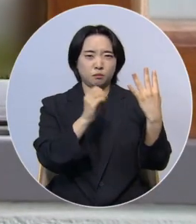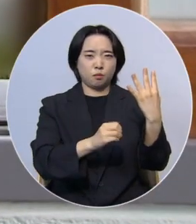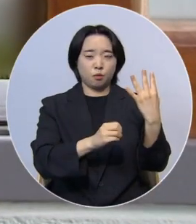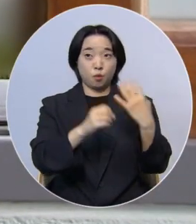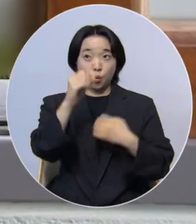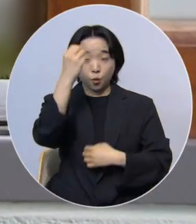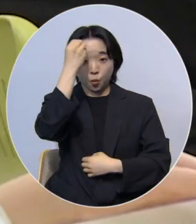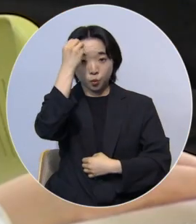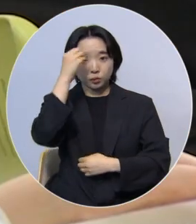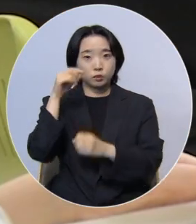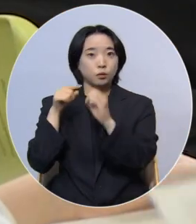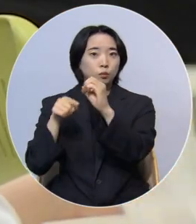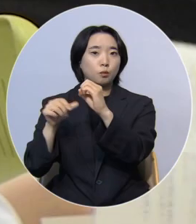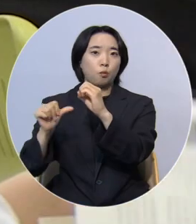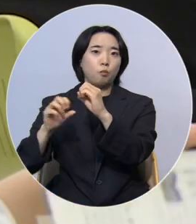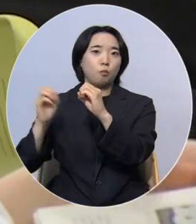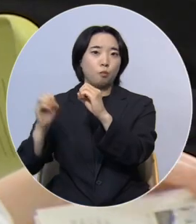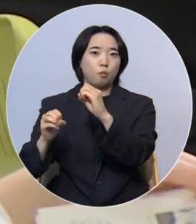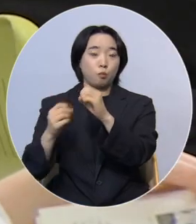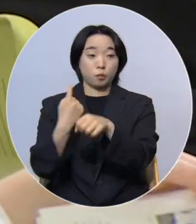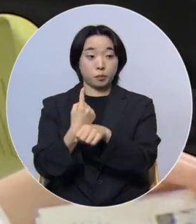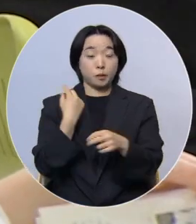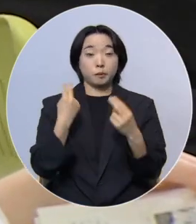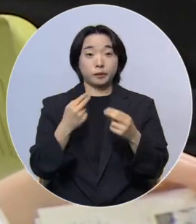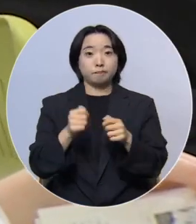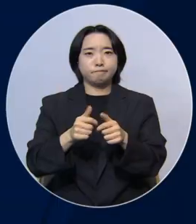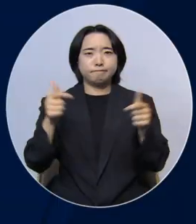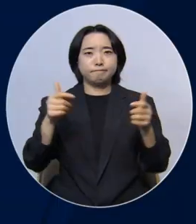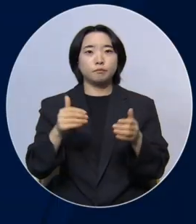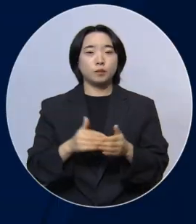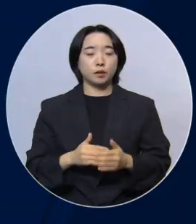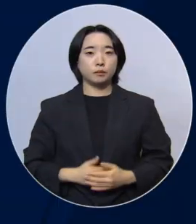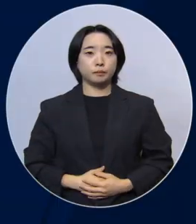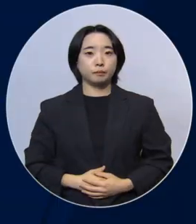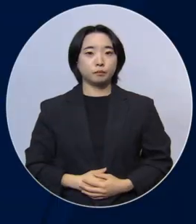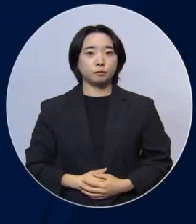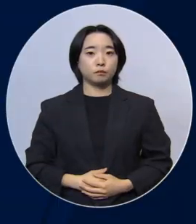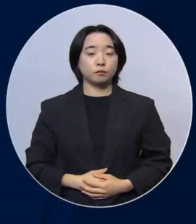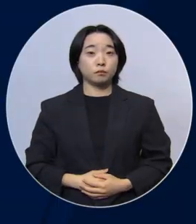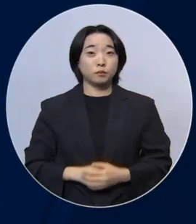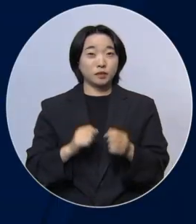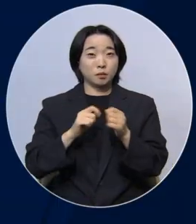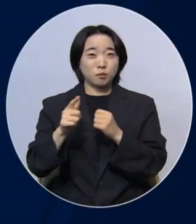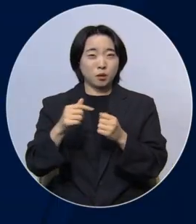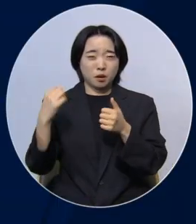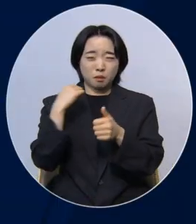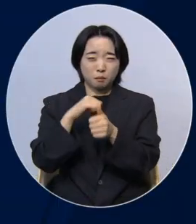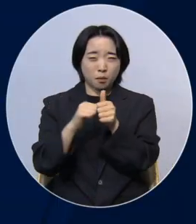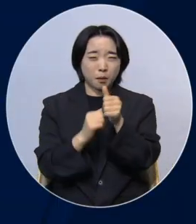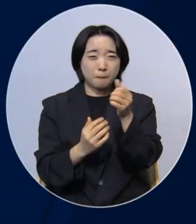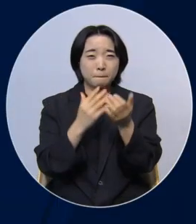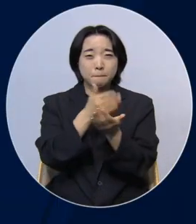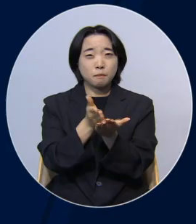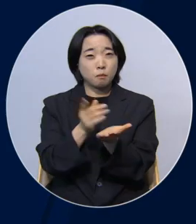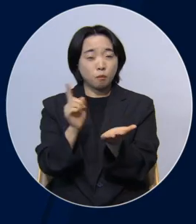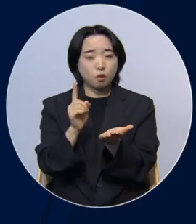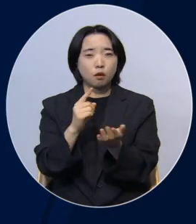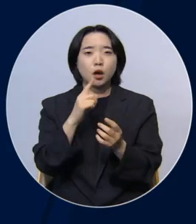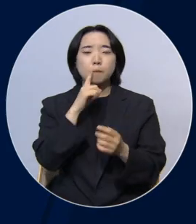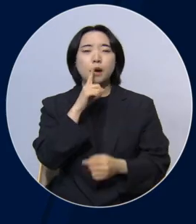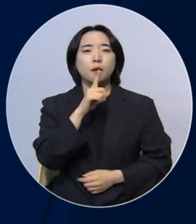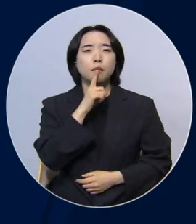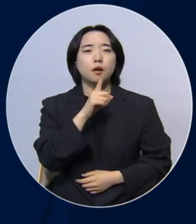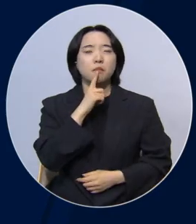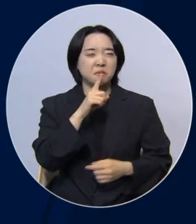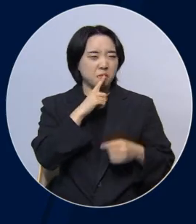0.5% 모두 지난 해보다 증가한 것으로 나타났습니다 피해 유형 중에는 언어 폭력이 39.4% 가장